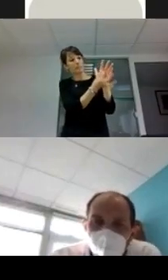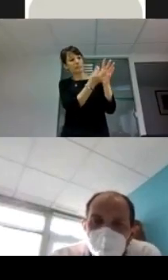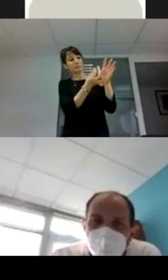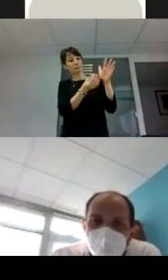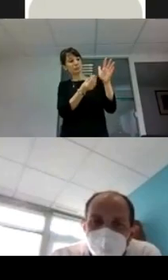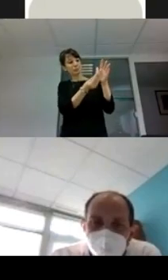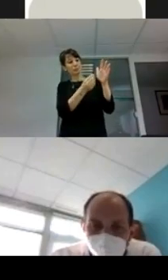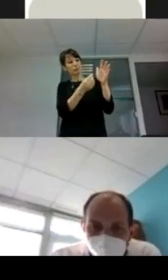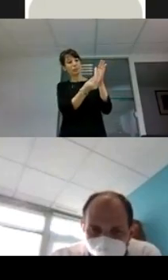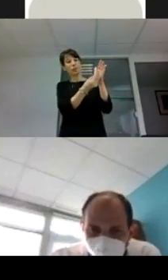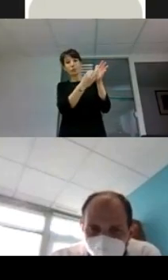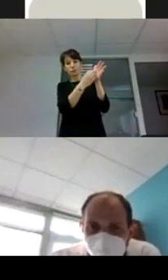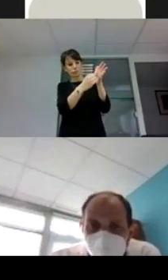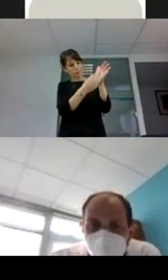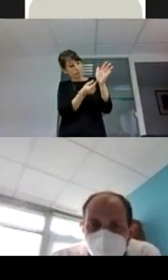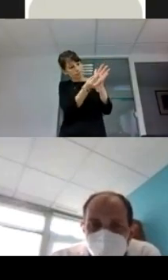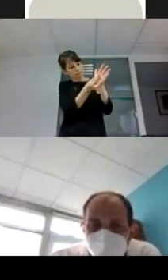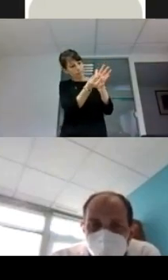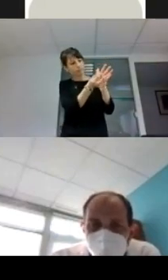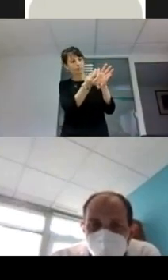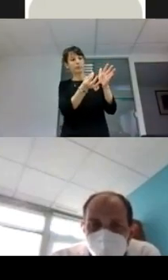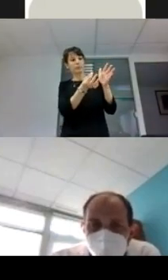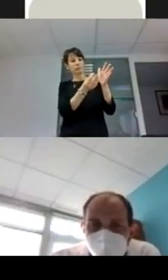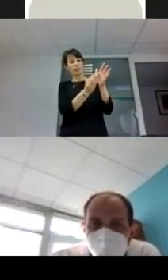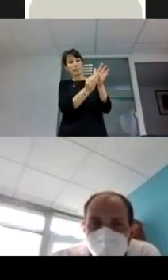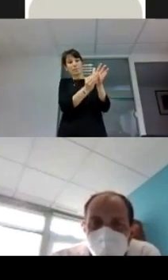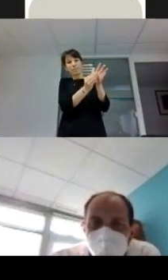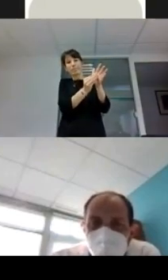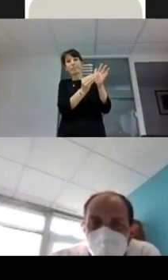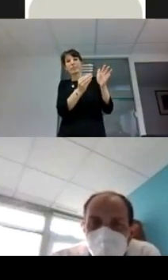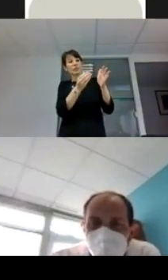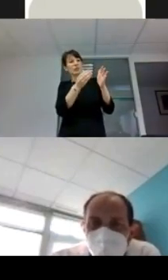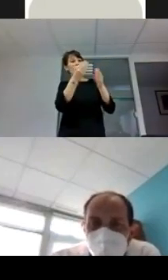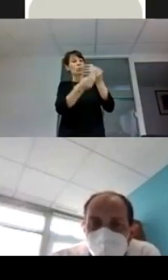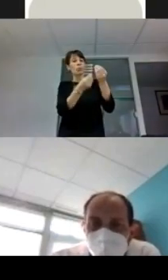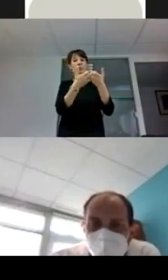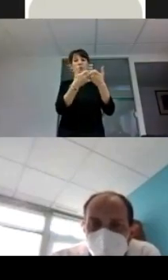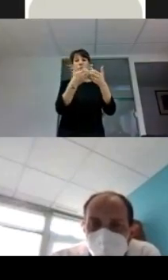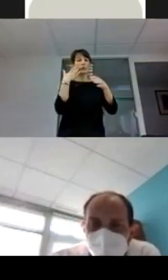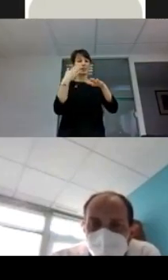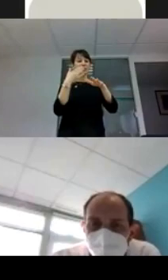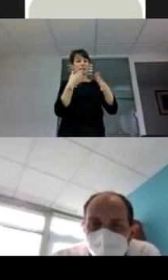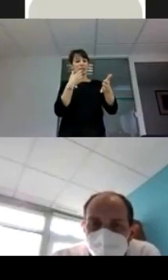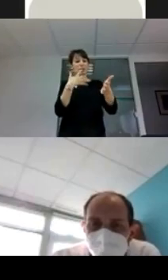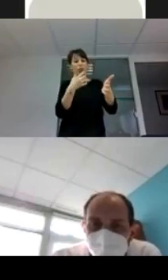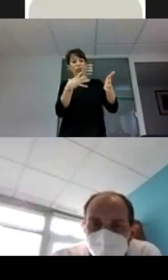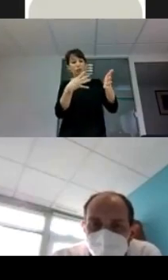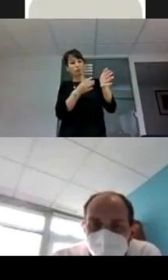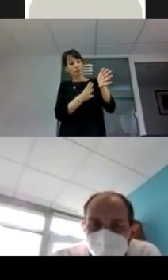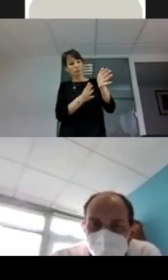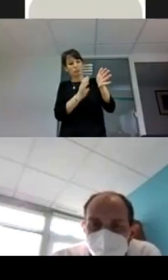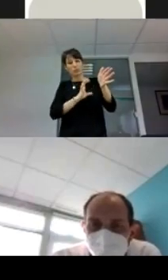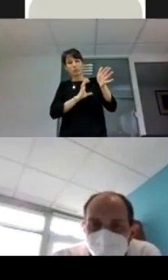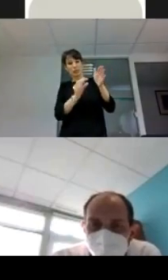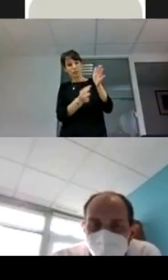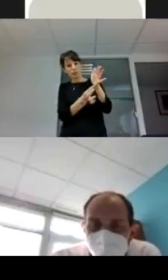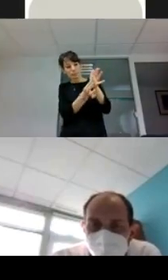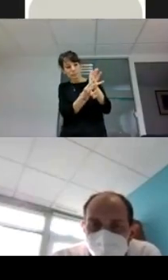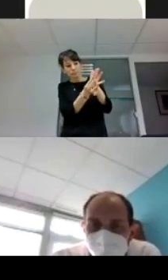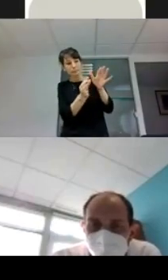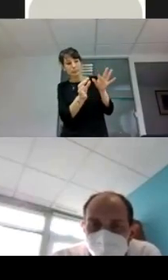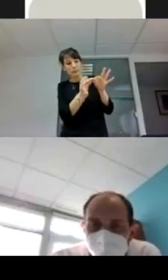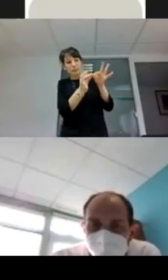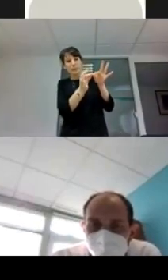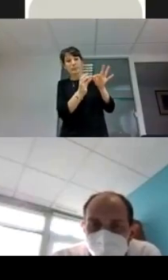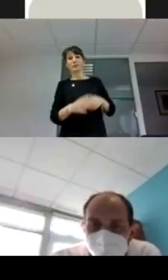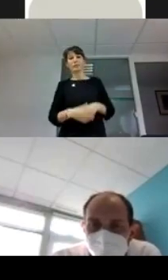des clips, des petites agrafes pour refermer la cicatrice de la polypectomie ou clamper un petit